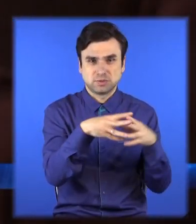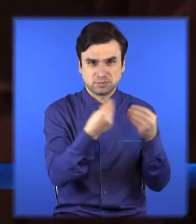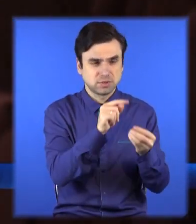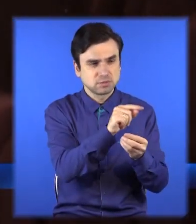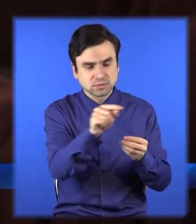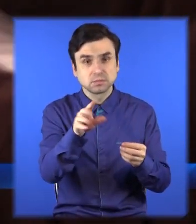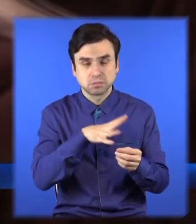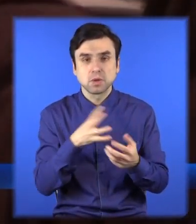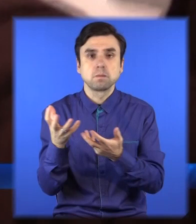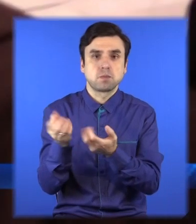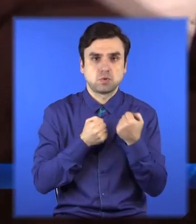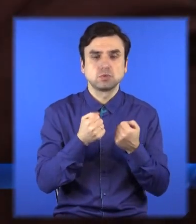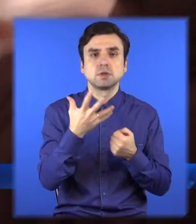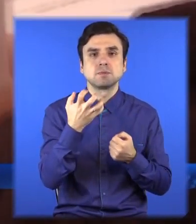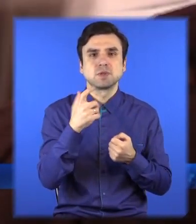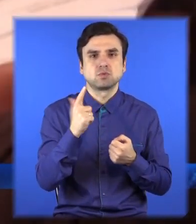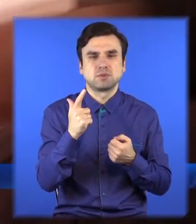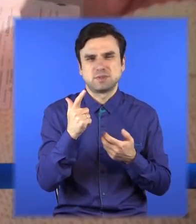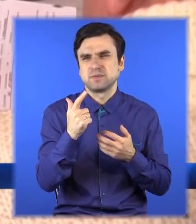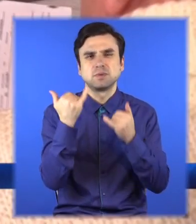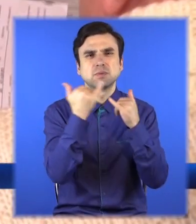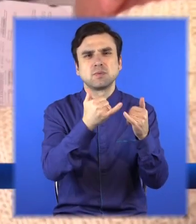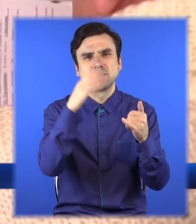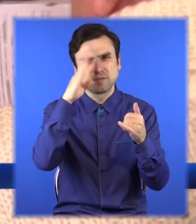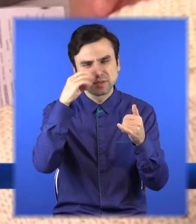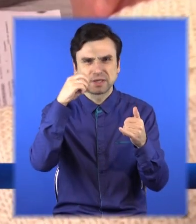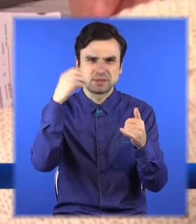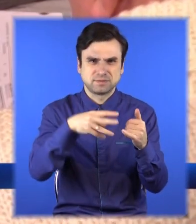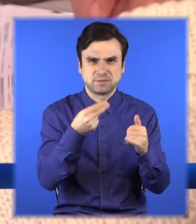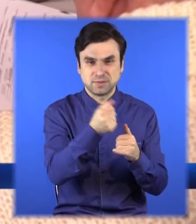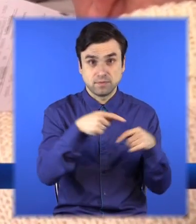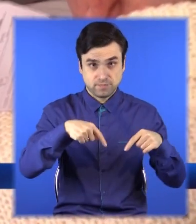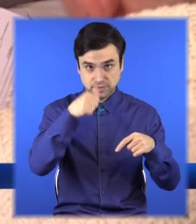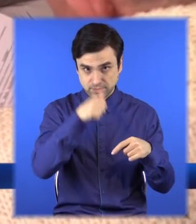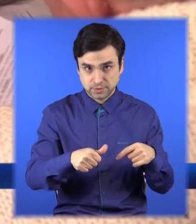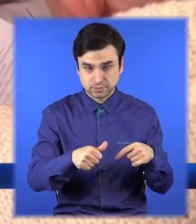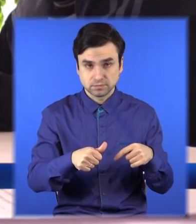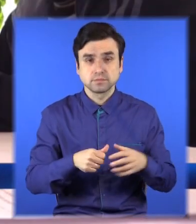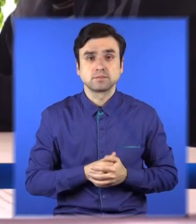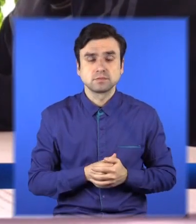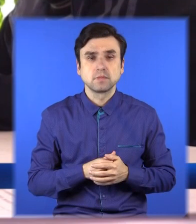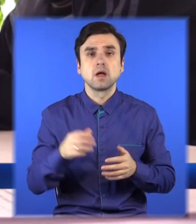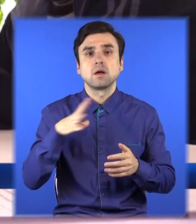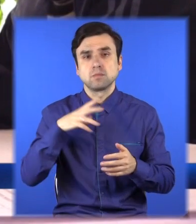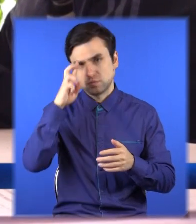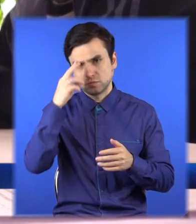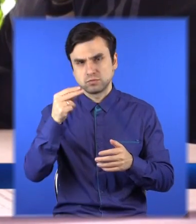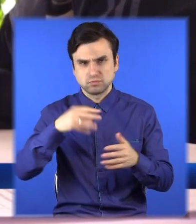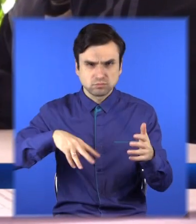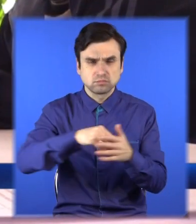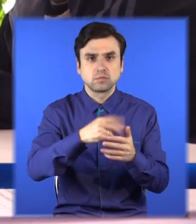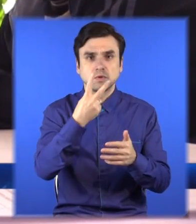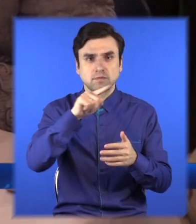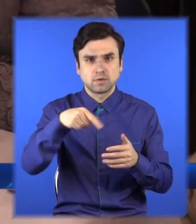грошову компенсацію по 500 гривень за тепло та водовідведення лише в цьому місяці. Витратили на це майже 2,5